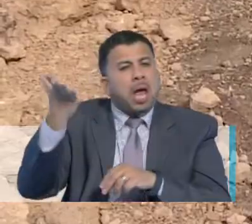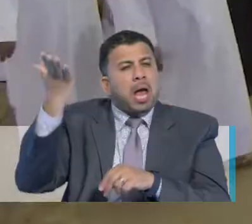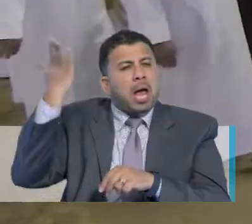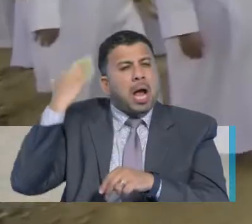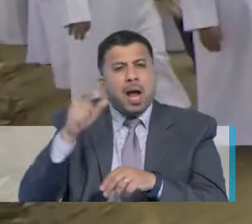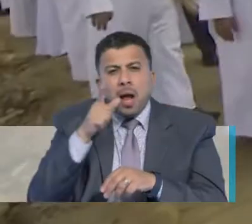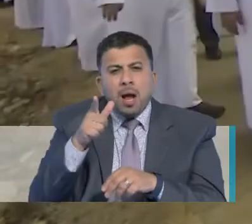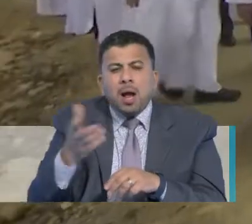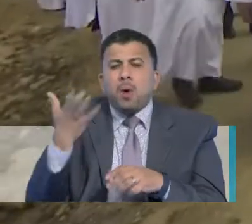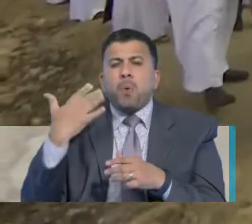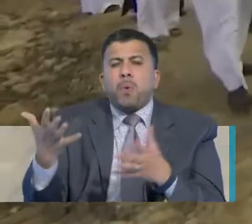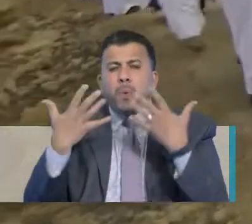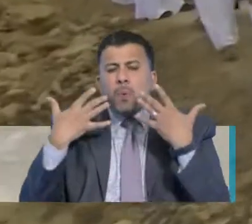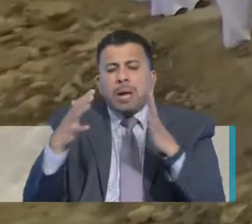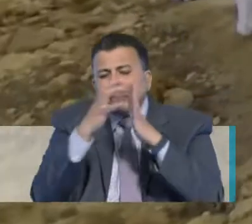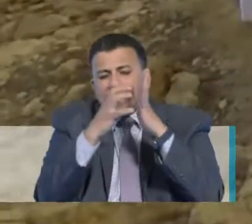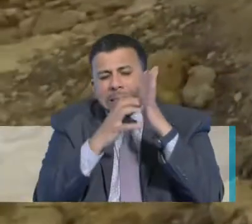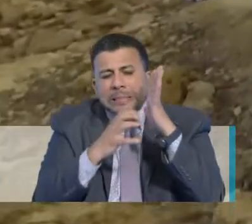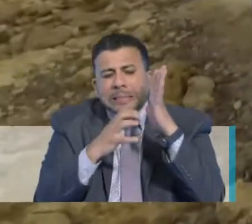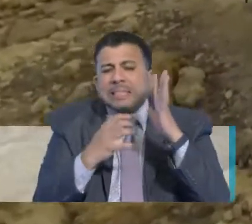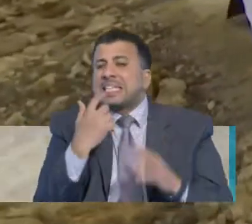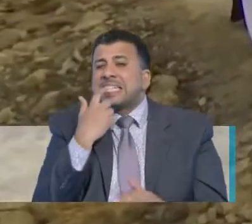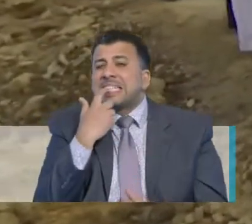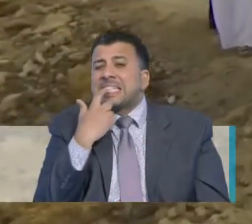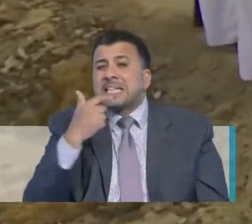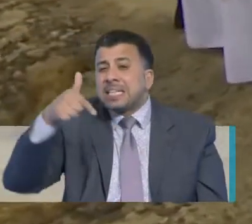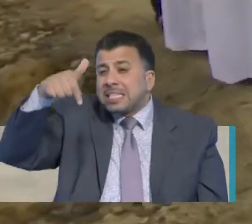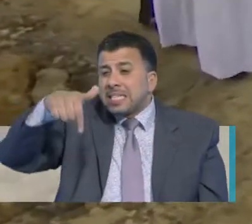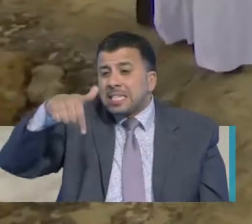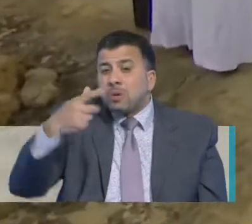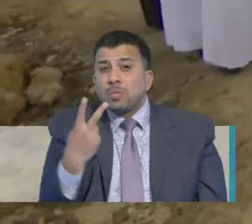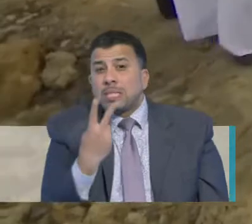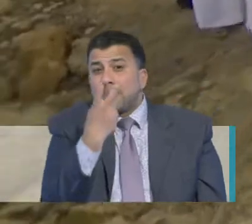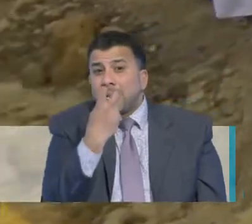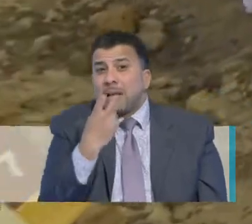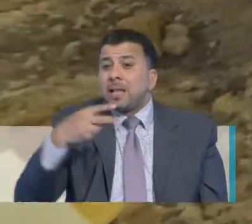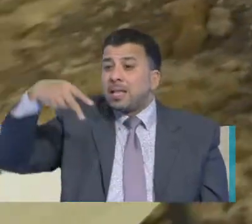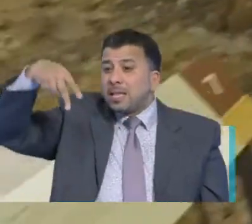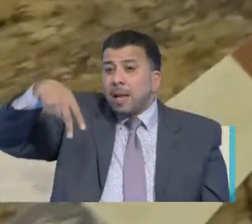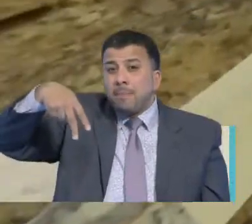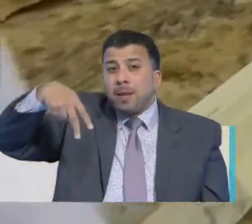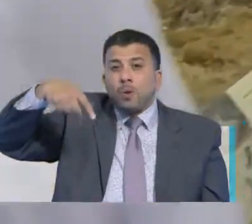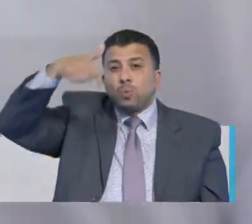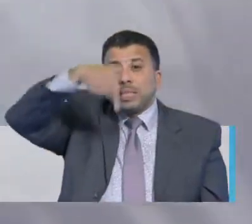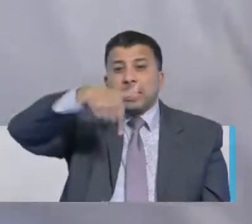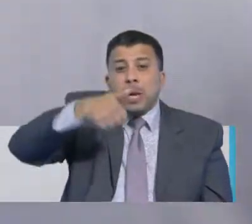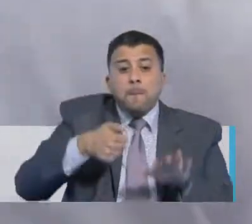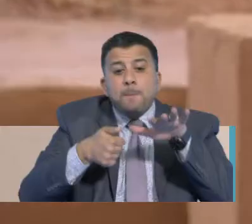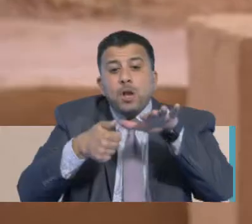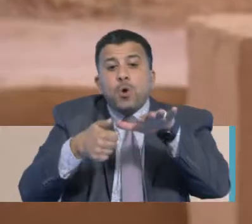وتعرضه للتعرية والتجريف طوال 76 إلى 68 مليون سنة.